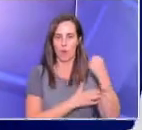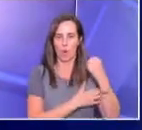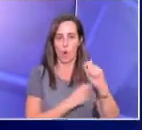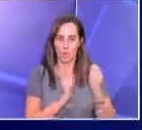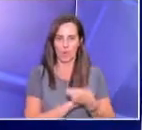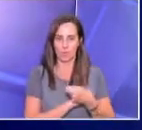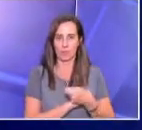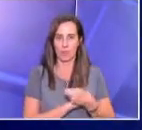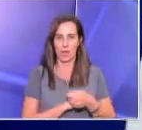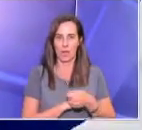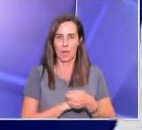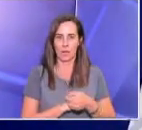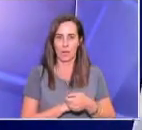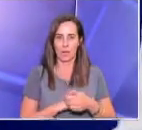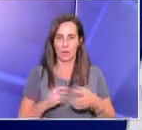להיות